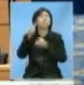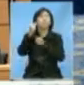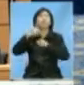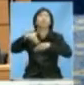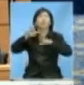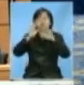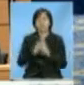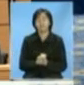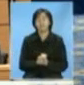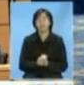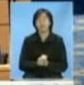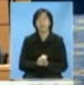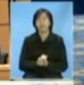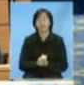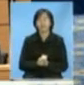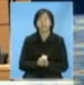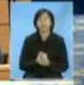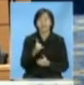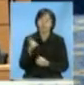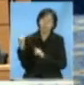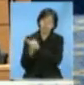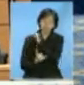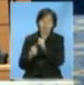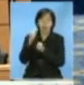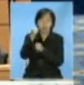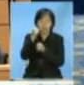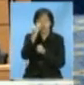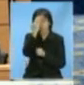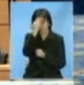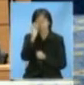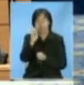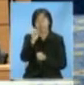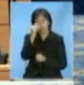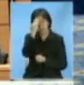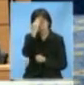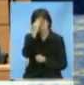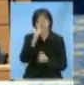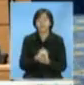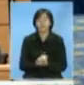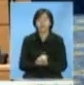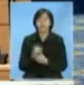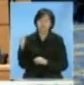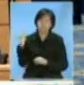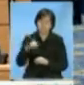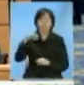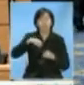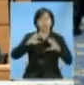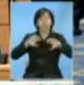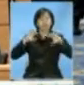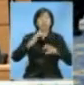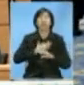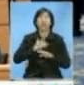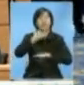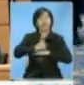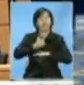ดเลยนะครับแล้วหรือไม่ก็มาประท้วงเอามาที่หน้ารัฐสภาเลยนะครับมาที่ทำเนียบเลยและผมเป็นผู้น